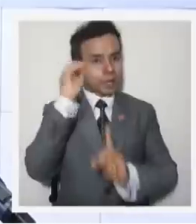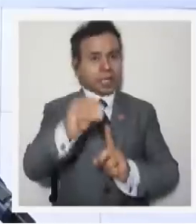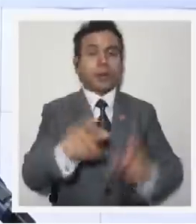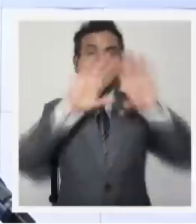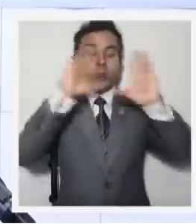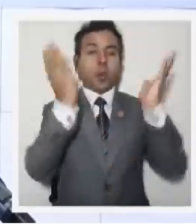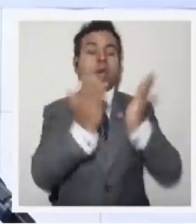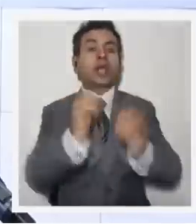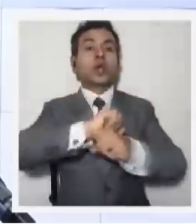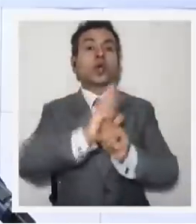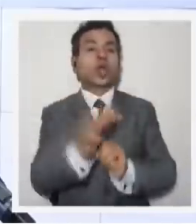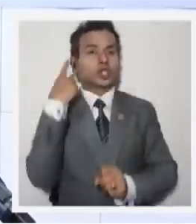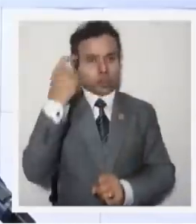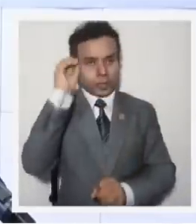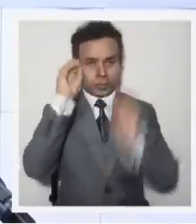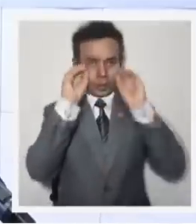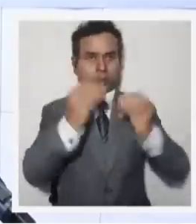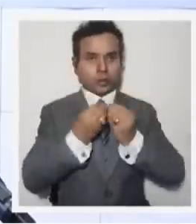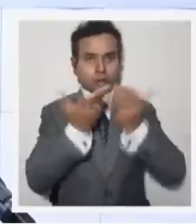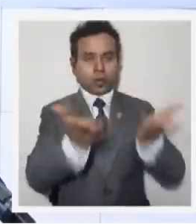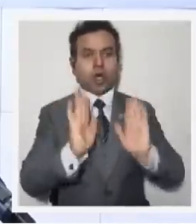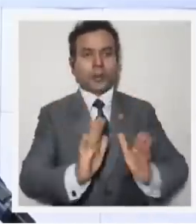দক্ষিণ পূর্ব এশিয়া ও বিশ্ব পরিস্থিতি।